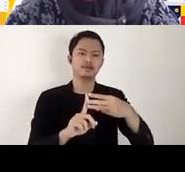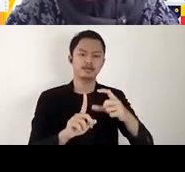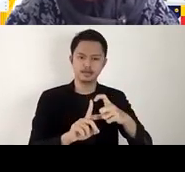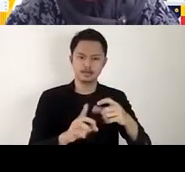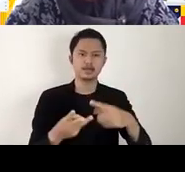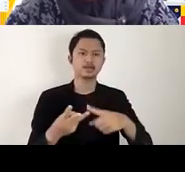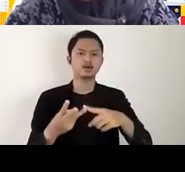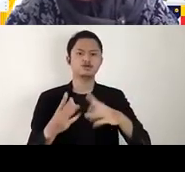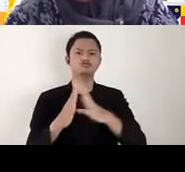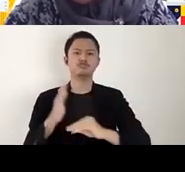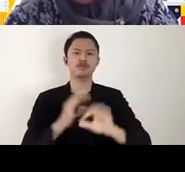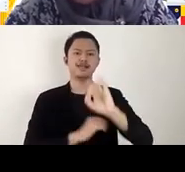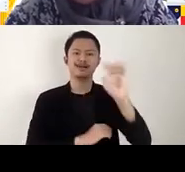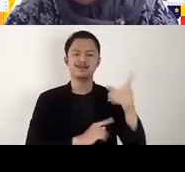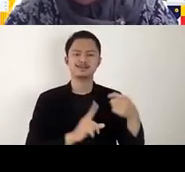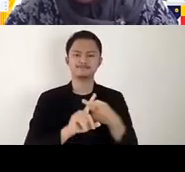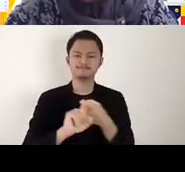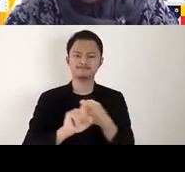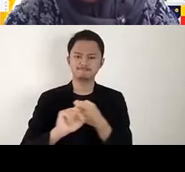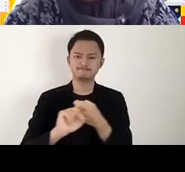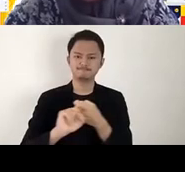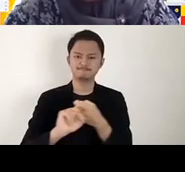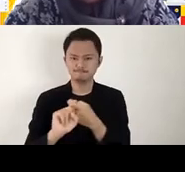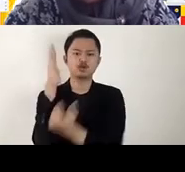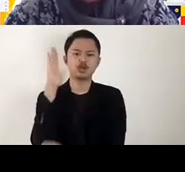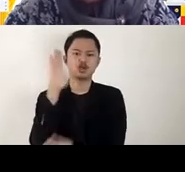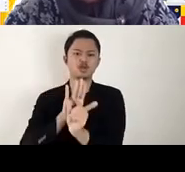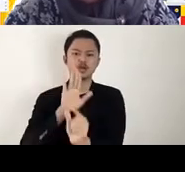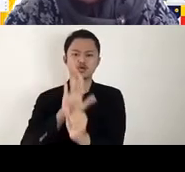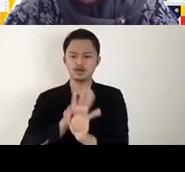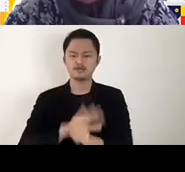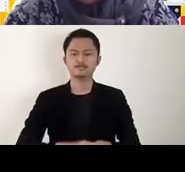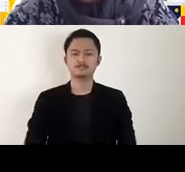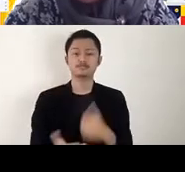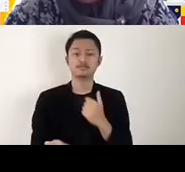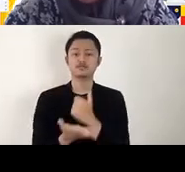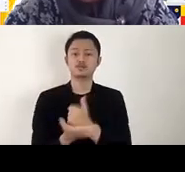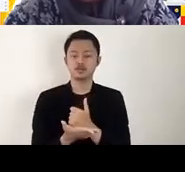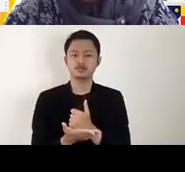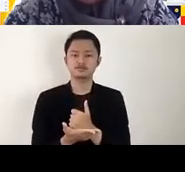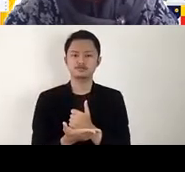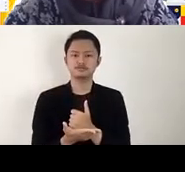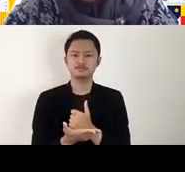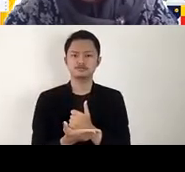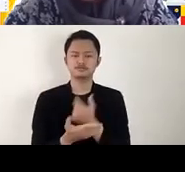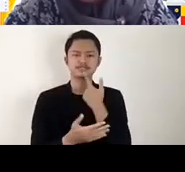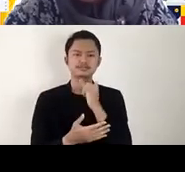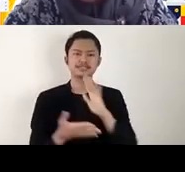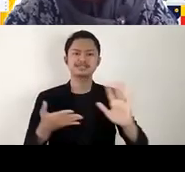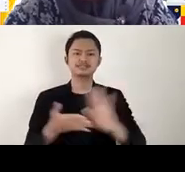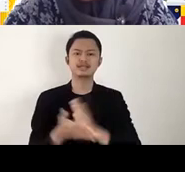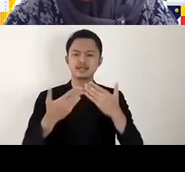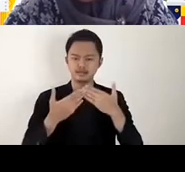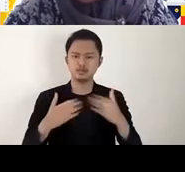mengikat besok yang sesuai dengan peraturan perundang-undangan Jadi sebenarnya ini membuka peluang bagi